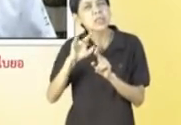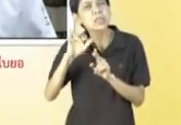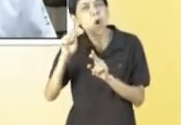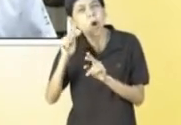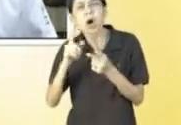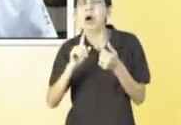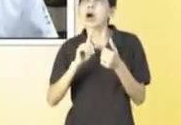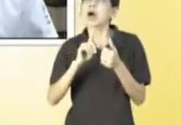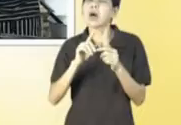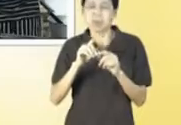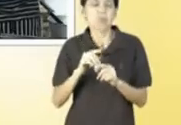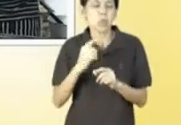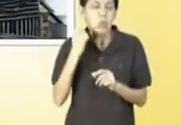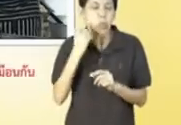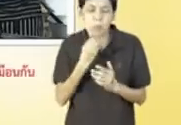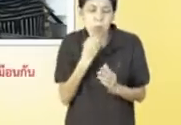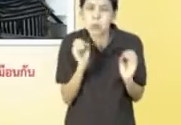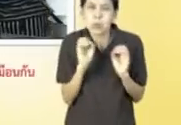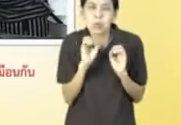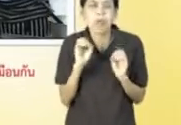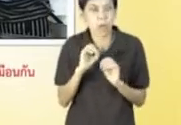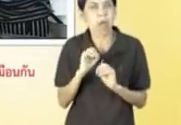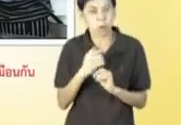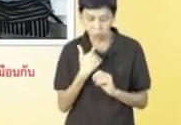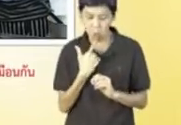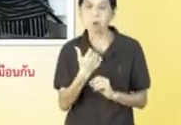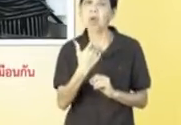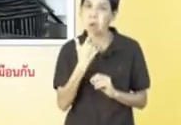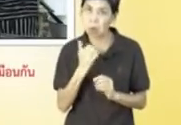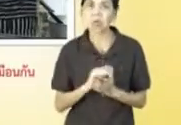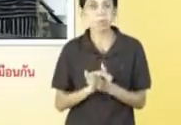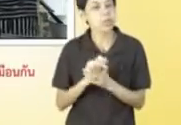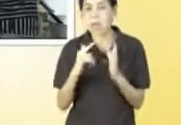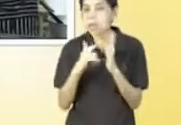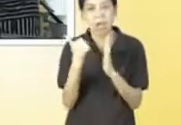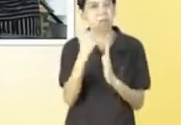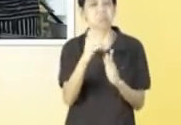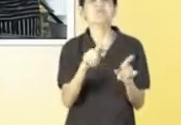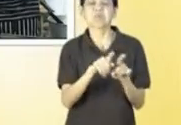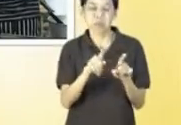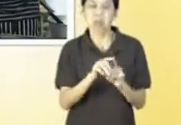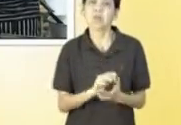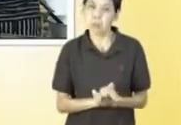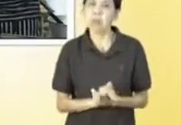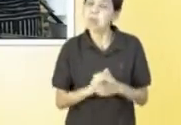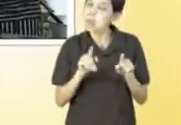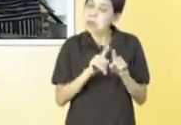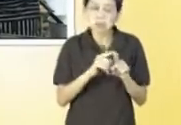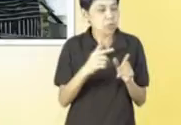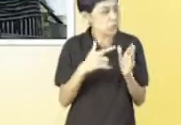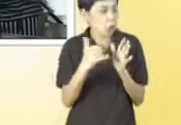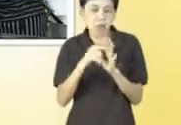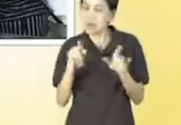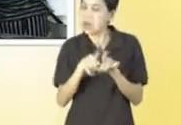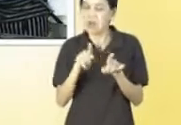ยอนะ เคยได้ยินแต่ไม่เคยรับประทาน แกงใบยอก็อร่อยครับใบยอก็เป็นยาเหมือนกันนะคร ับ สรรพคุณคล้ายๆกับแกงขี้เหล็กเหมือนกัน